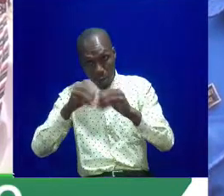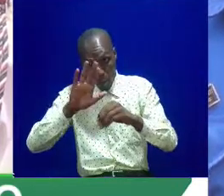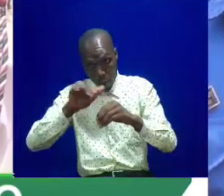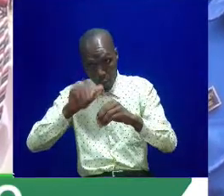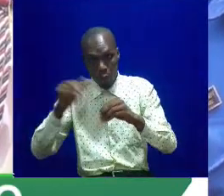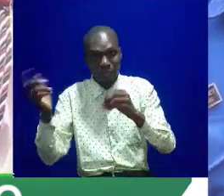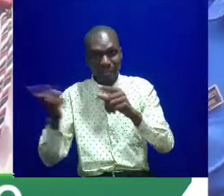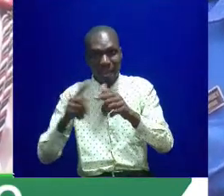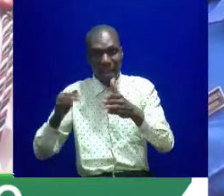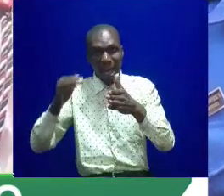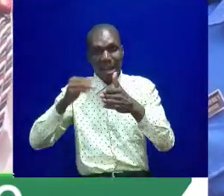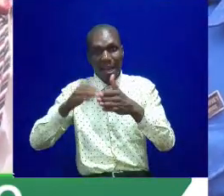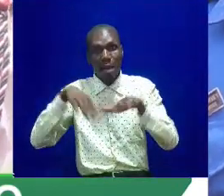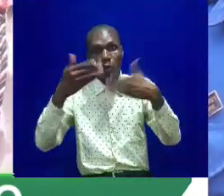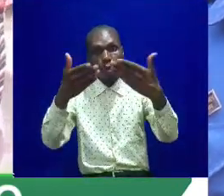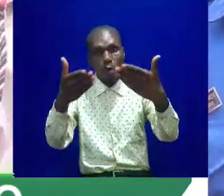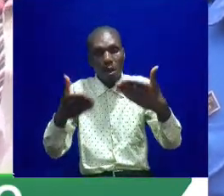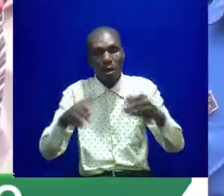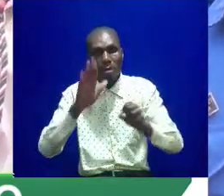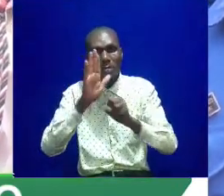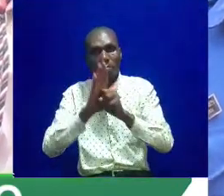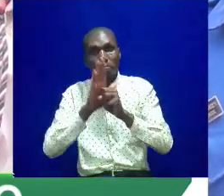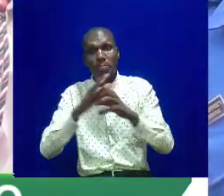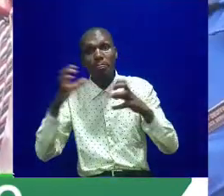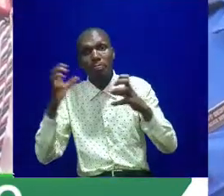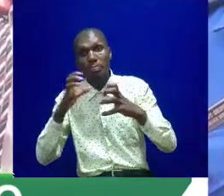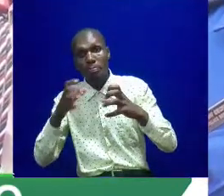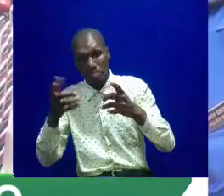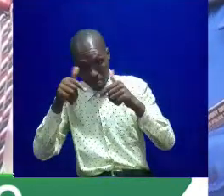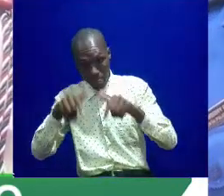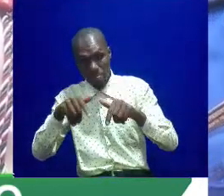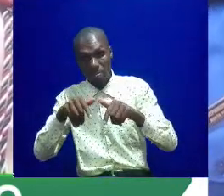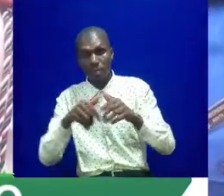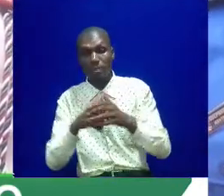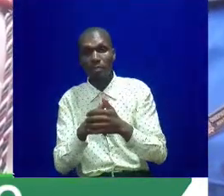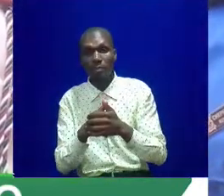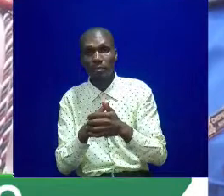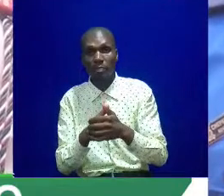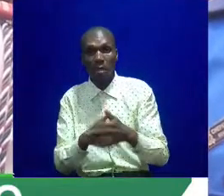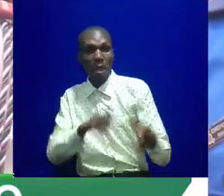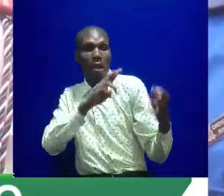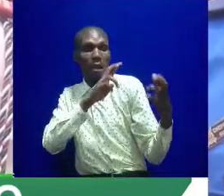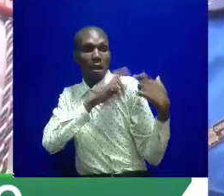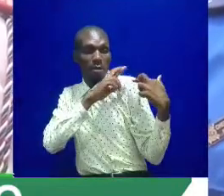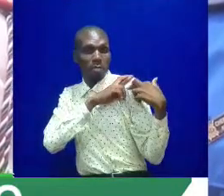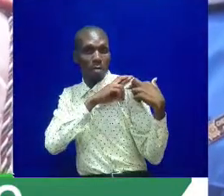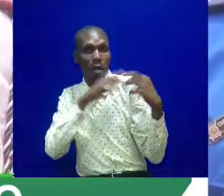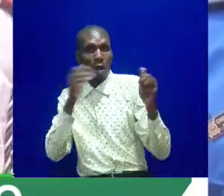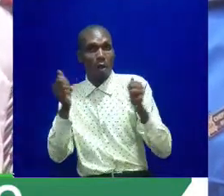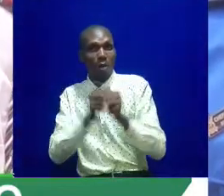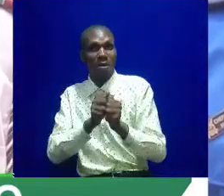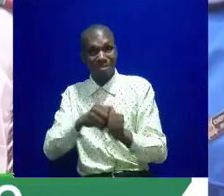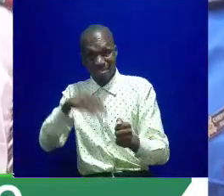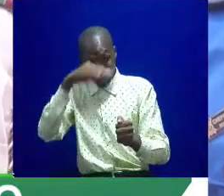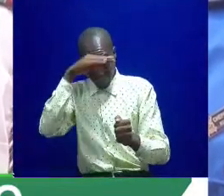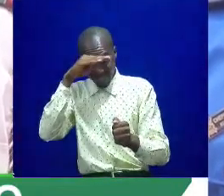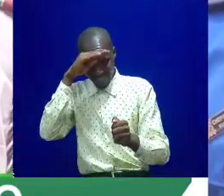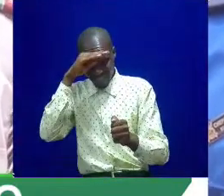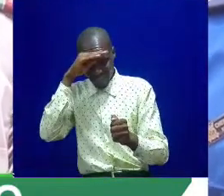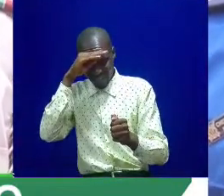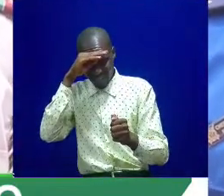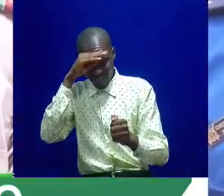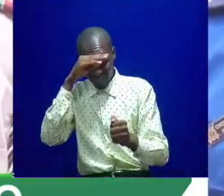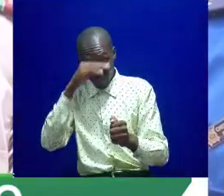ambao nitaalika yale mashirika mengine ambayo yanahusika na mambo ya pombe kama Kenya Bureau of Standards,